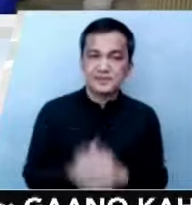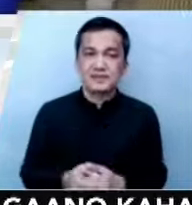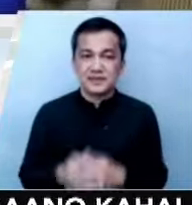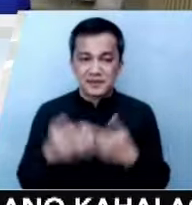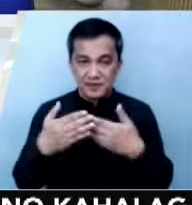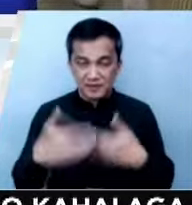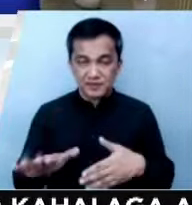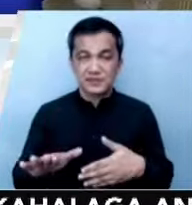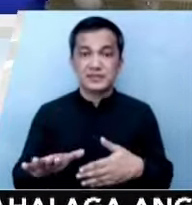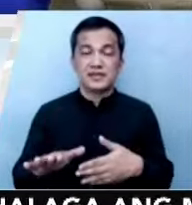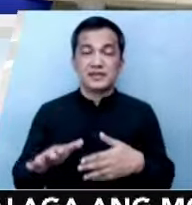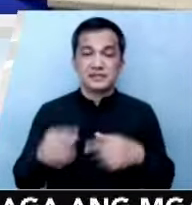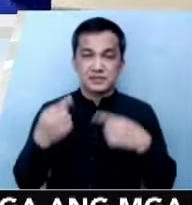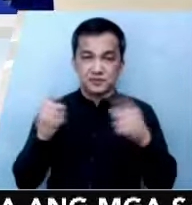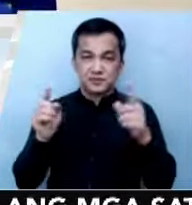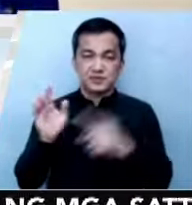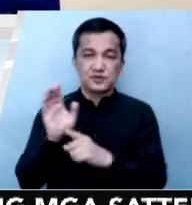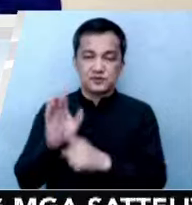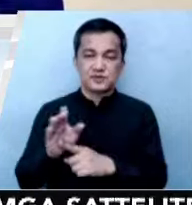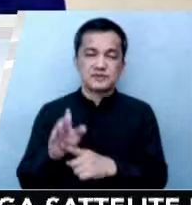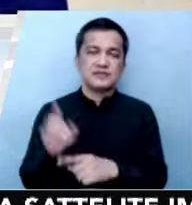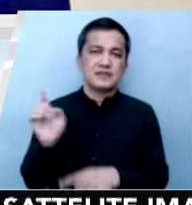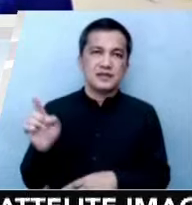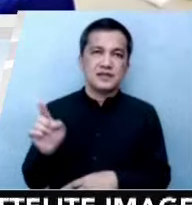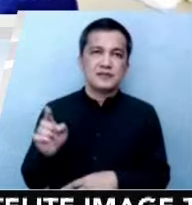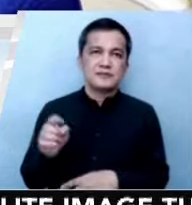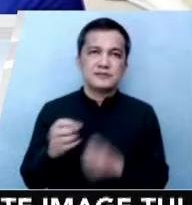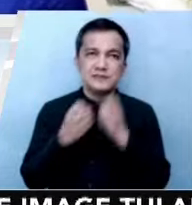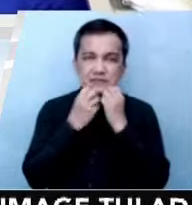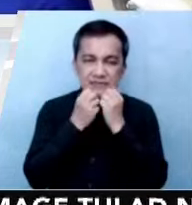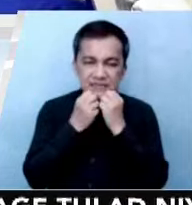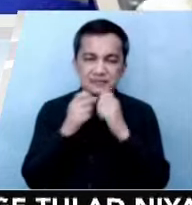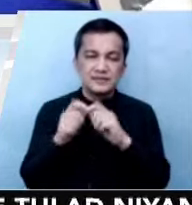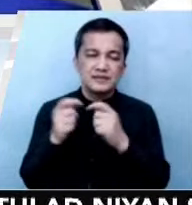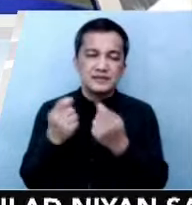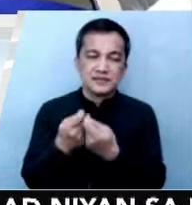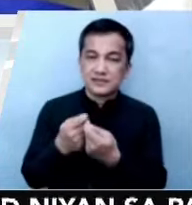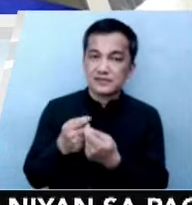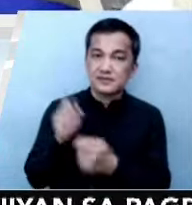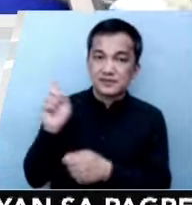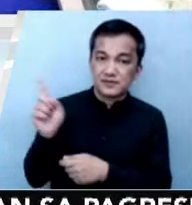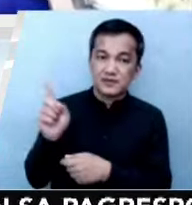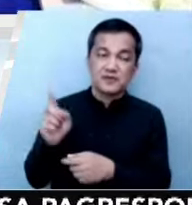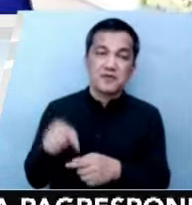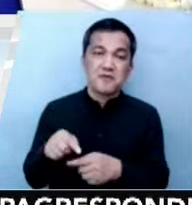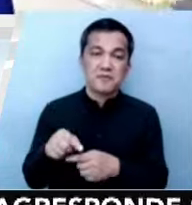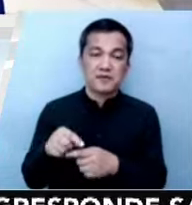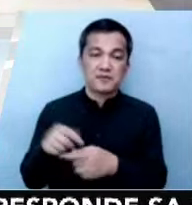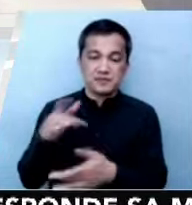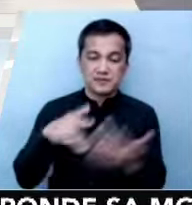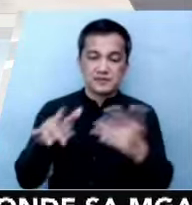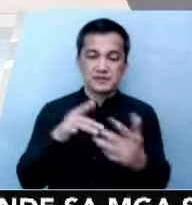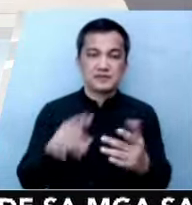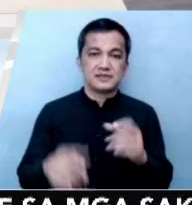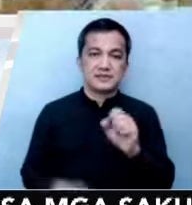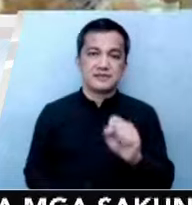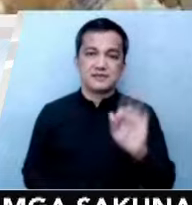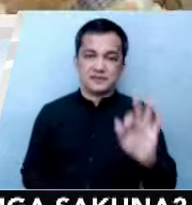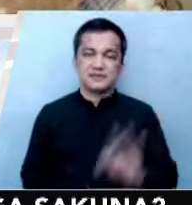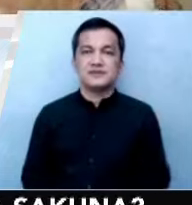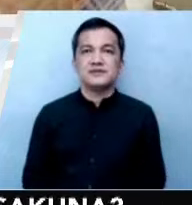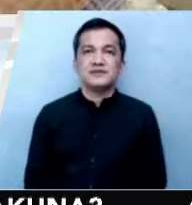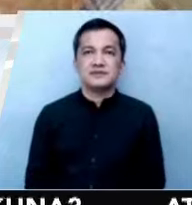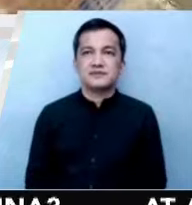show, di rin pinalampas ng Team Juliver ang pamamasyal sa San Francisco. May